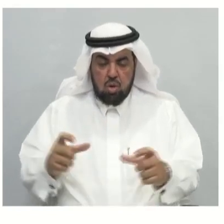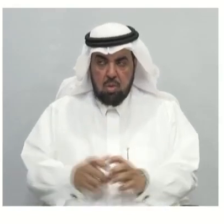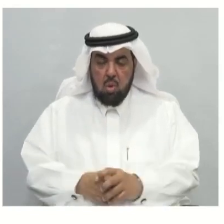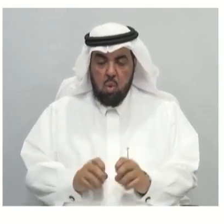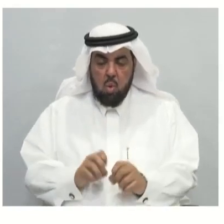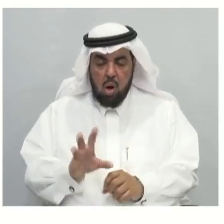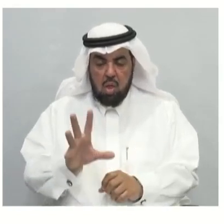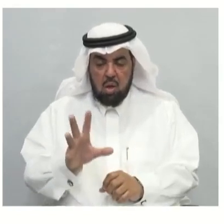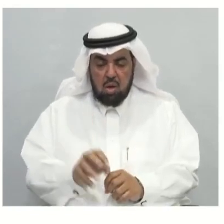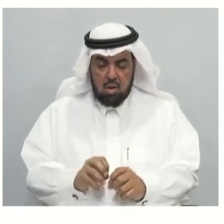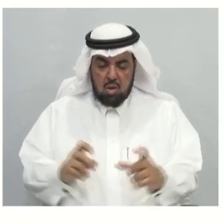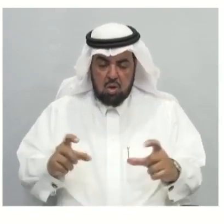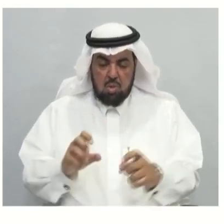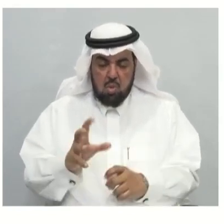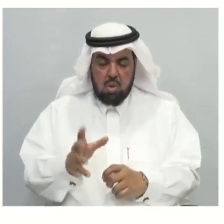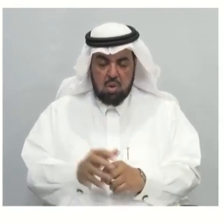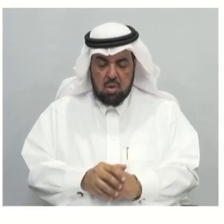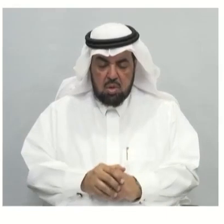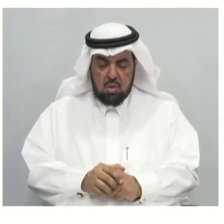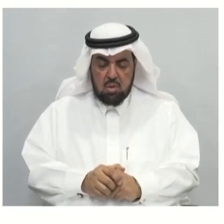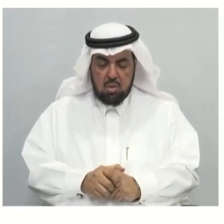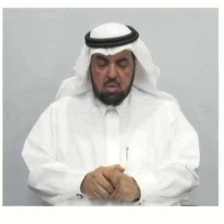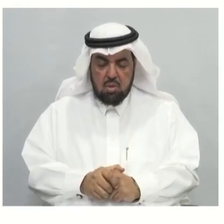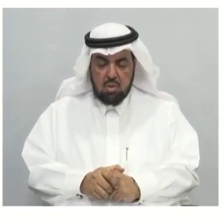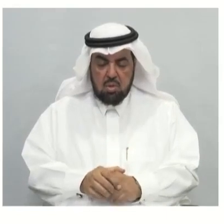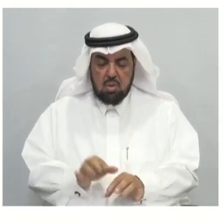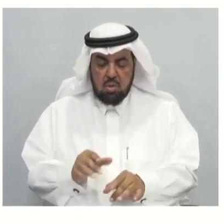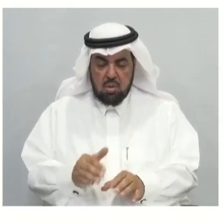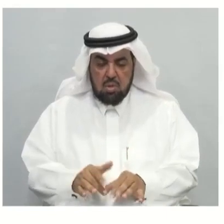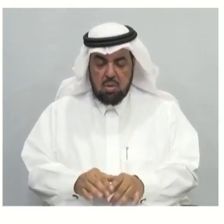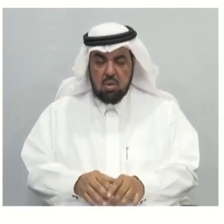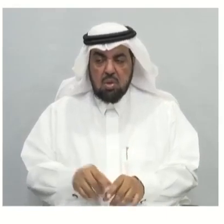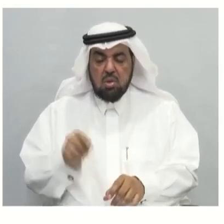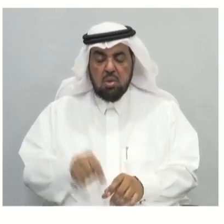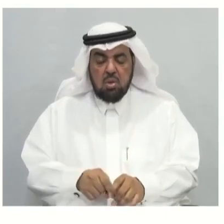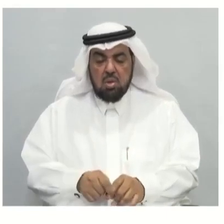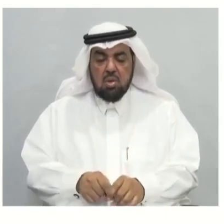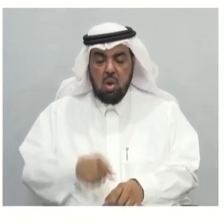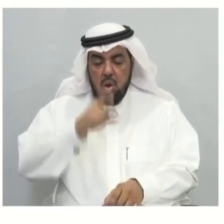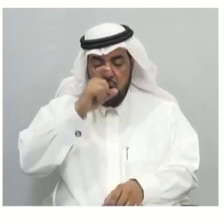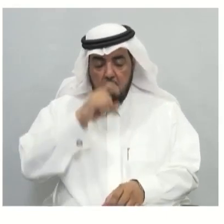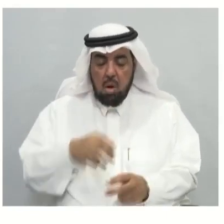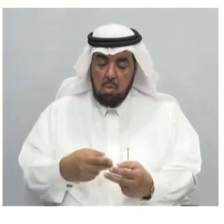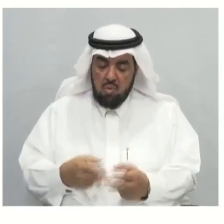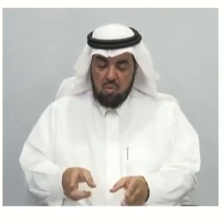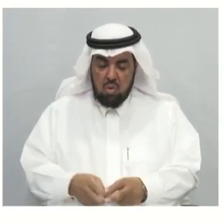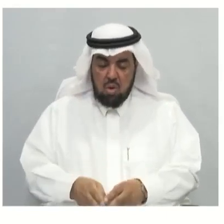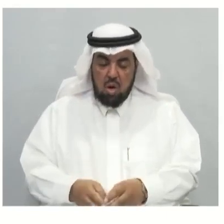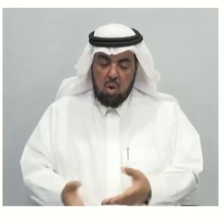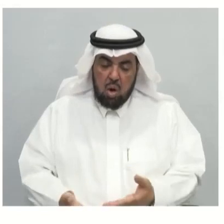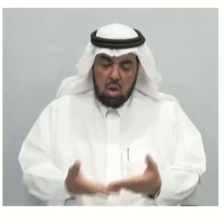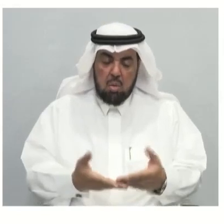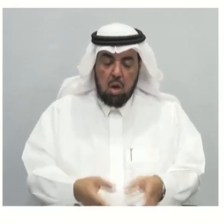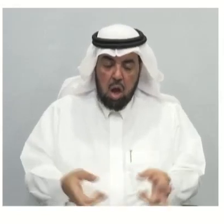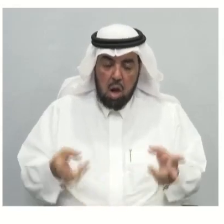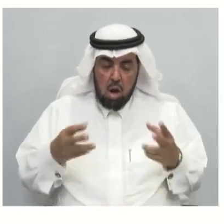واضحه جمله مباشره بدلا من ان تكتب سيكون التزامنا المطلق ان نقدم لك